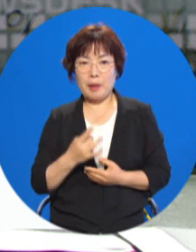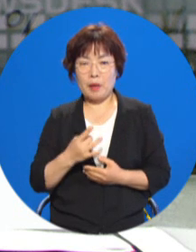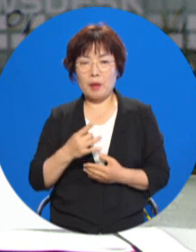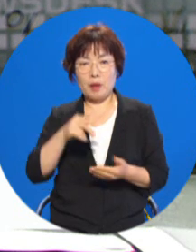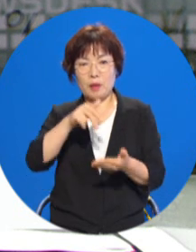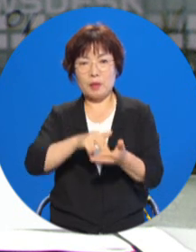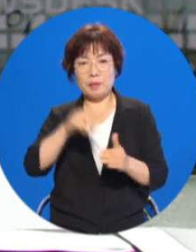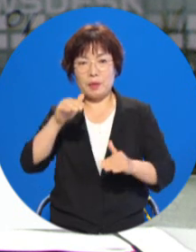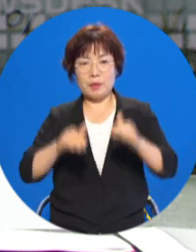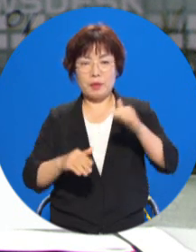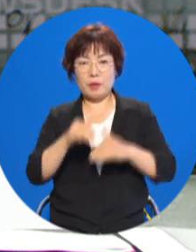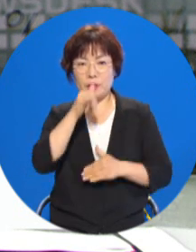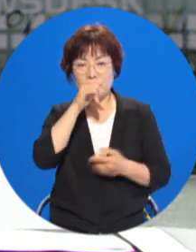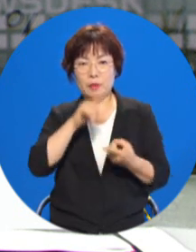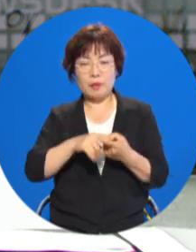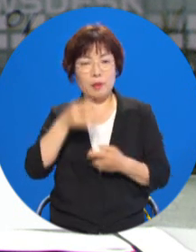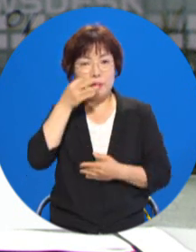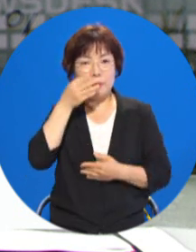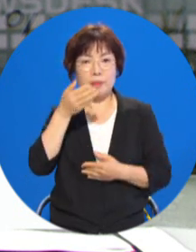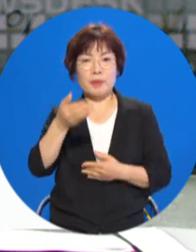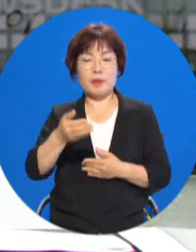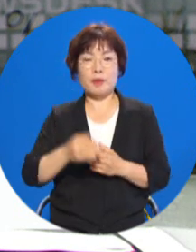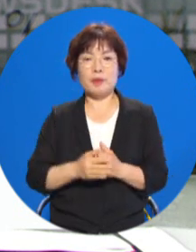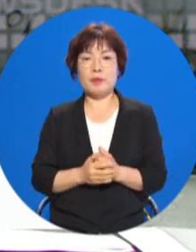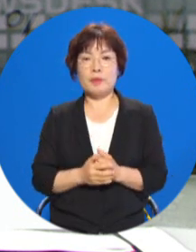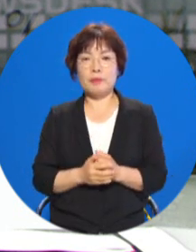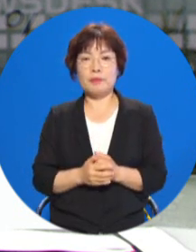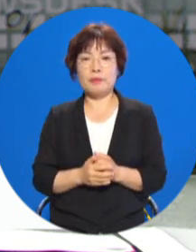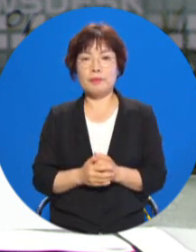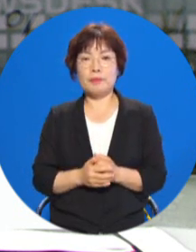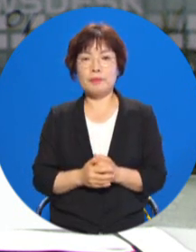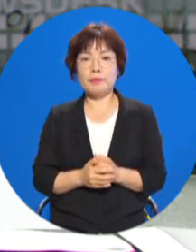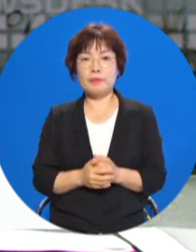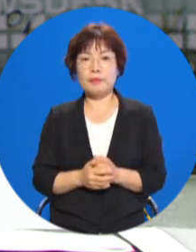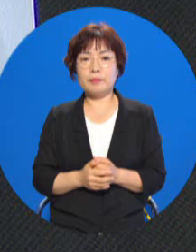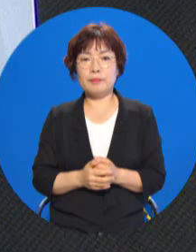시각이 엇갈리고 있습니다. 오늘 첫 뉴스로 문영철 기자가 보도합니다.